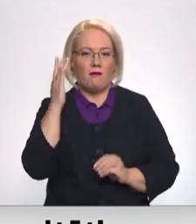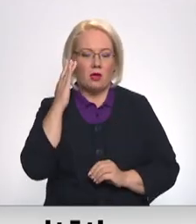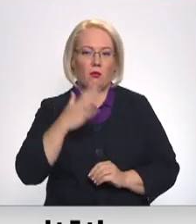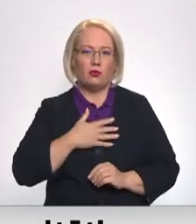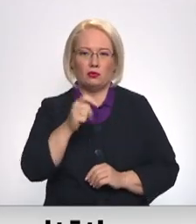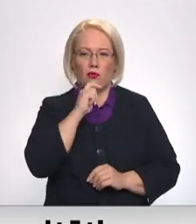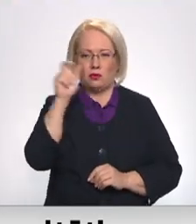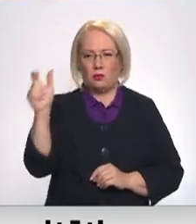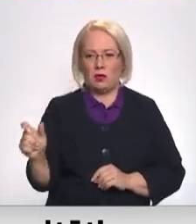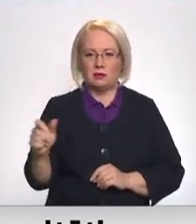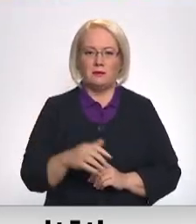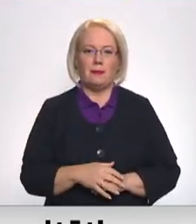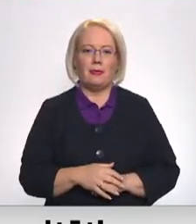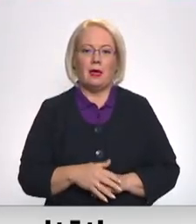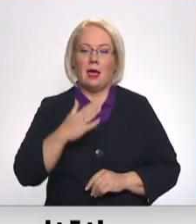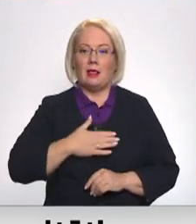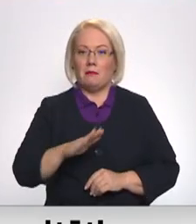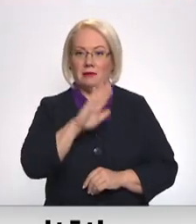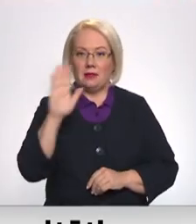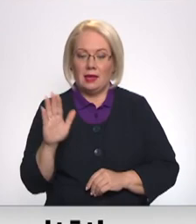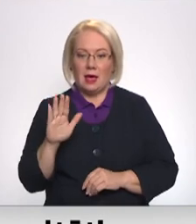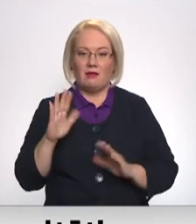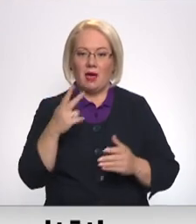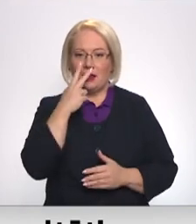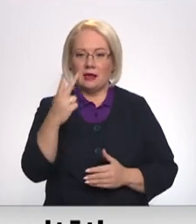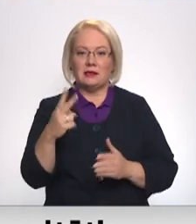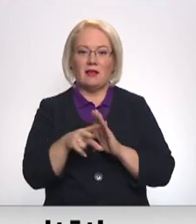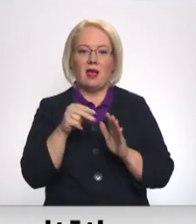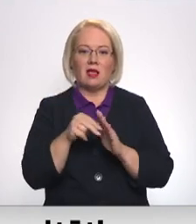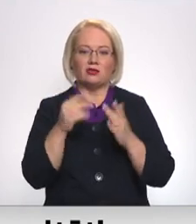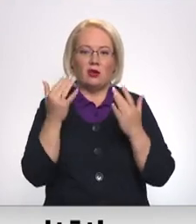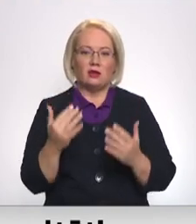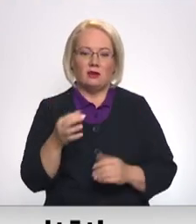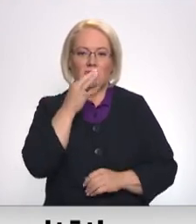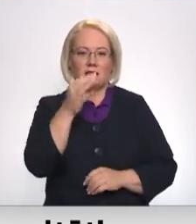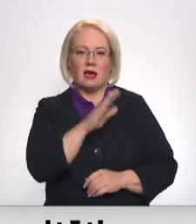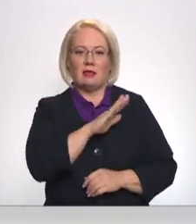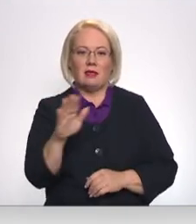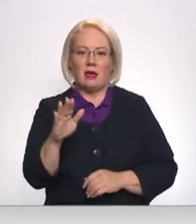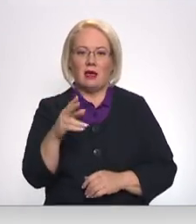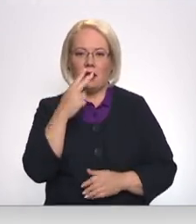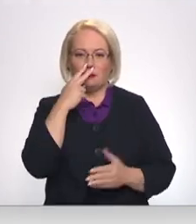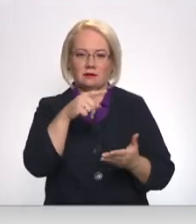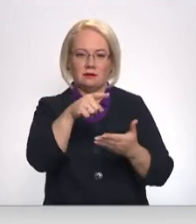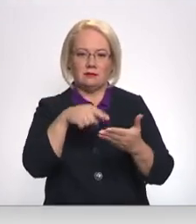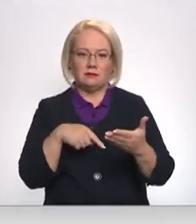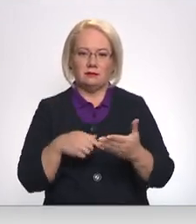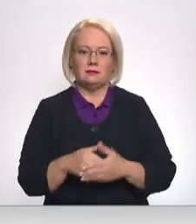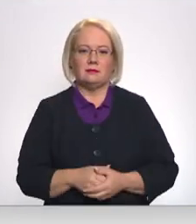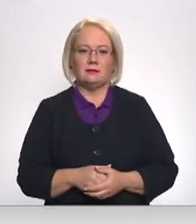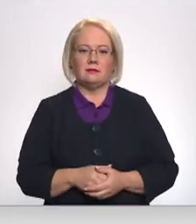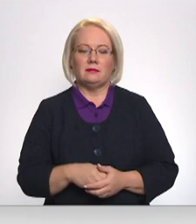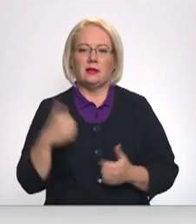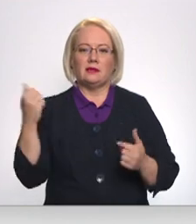Freidenfelds. Labdien! Vai redzējāt vēlēšanu rezultātus? Nē. Lūk, man tie kā reiz ir rokā.